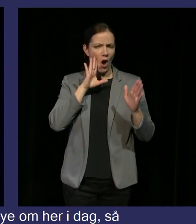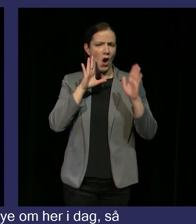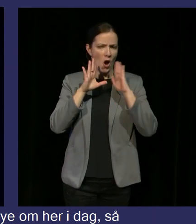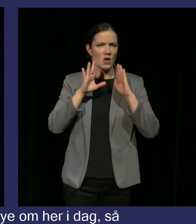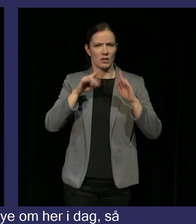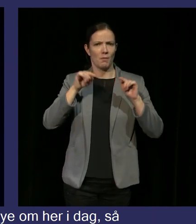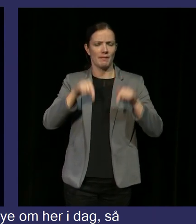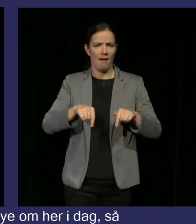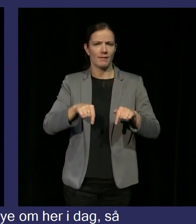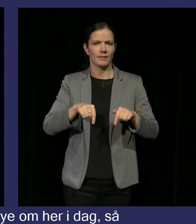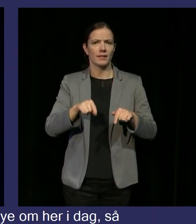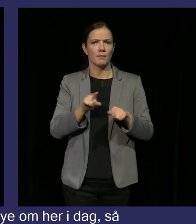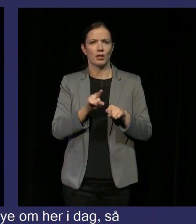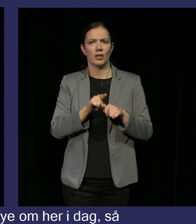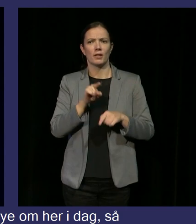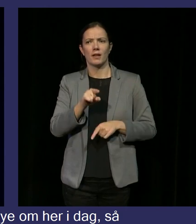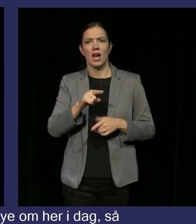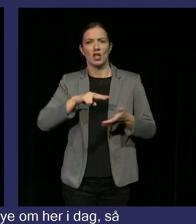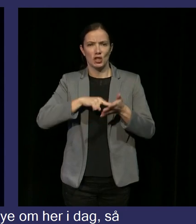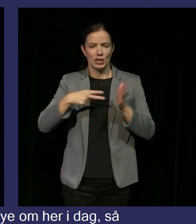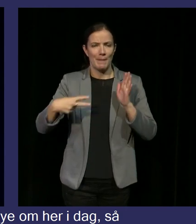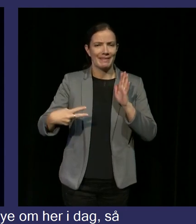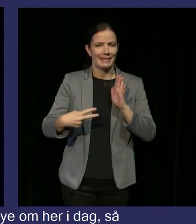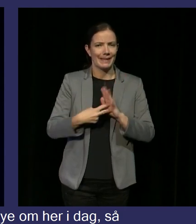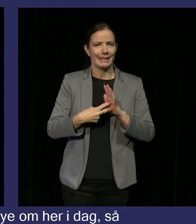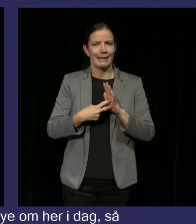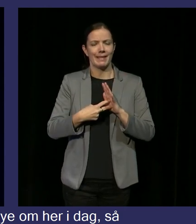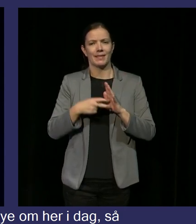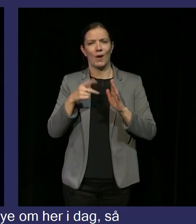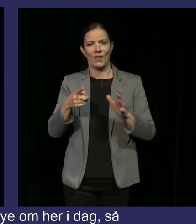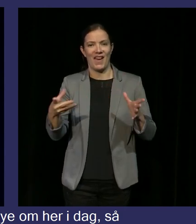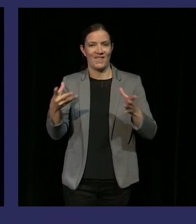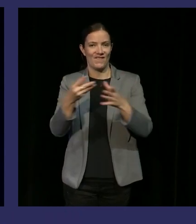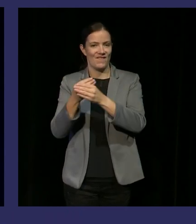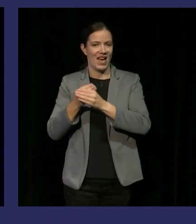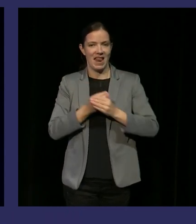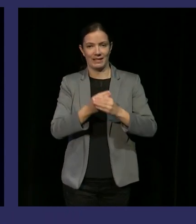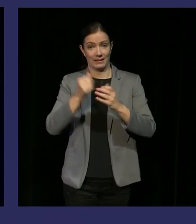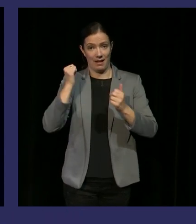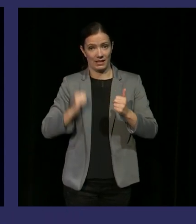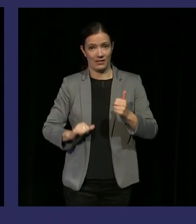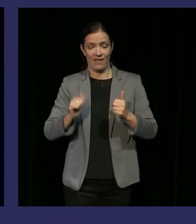her i dag, så er det nettopp systematikken og det felles